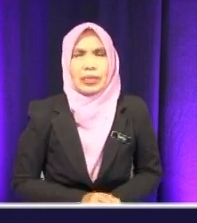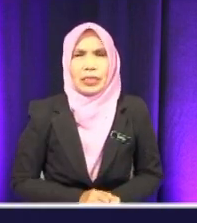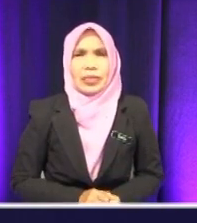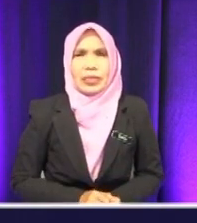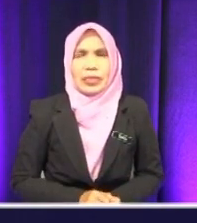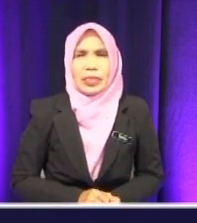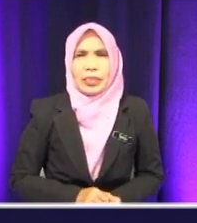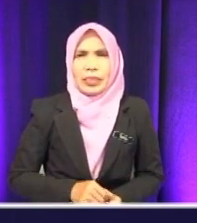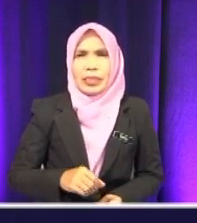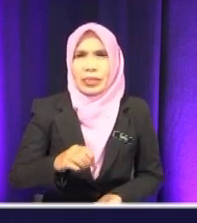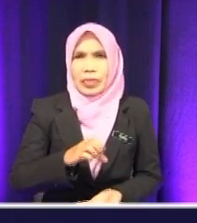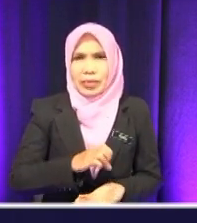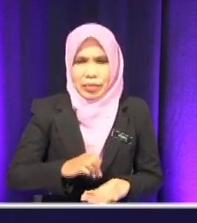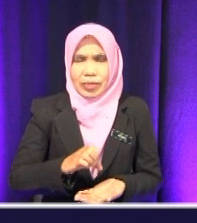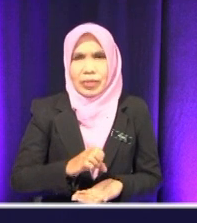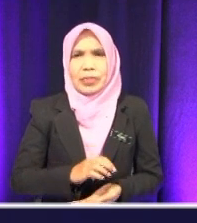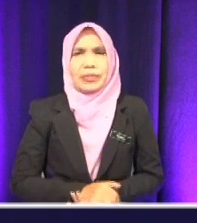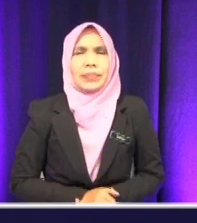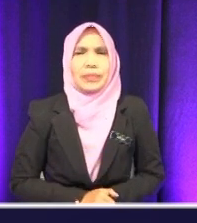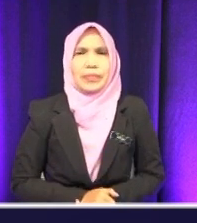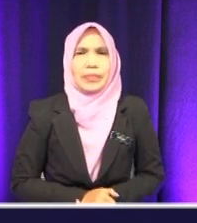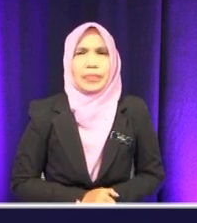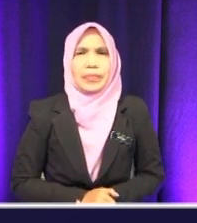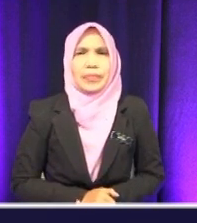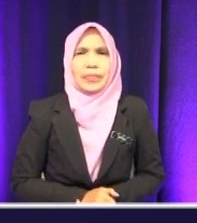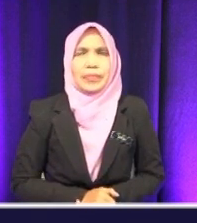keempat ini cari terang dia mencari